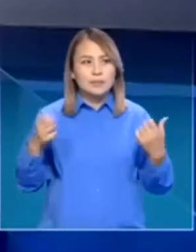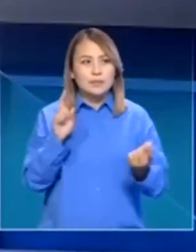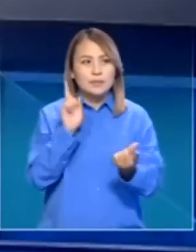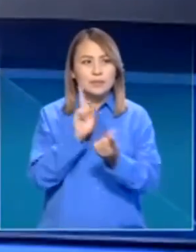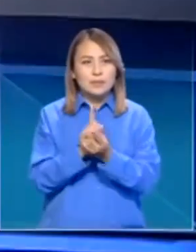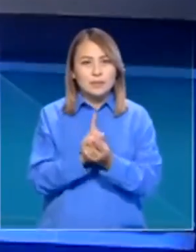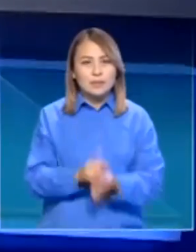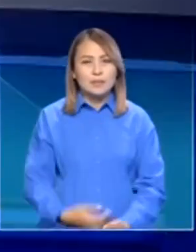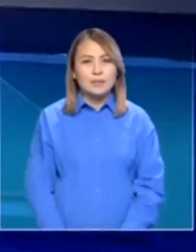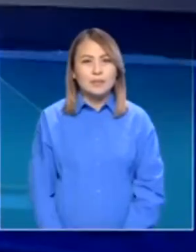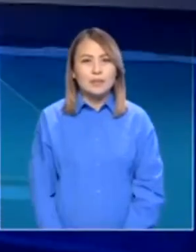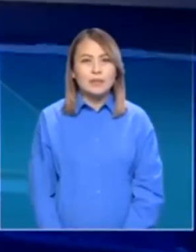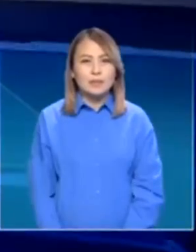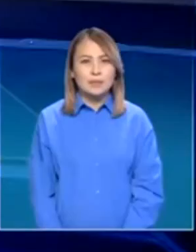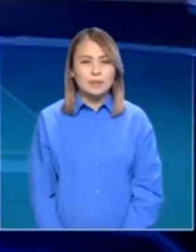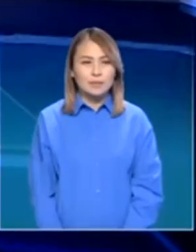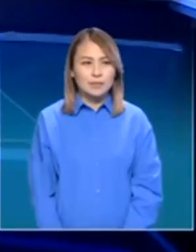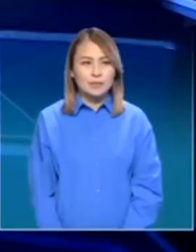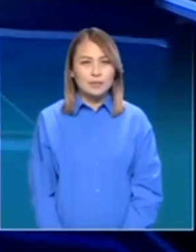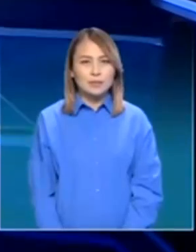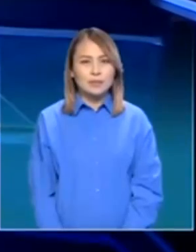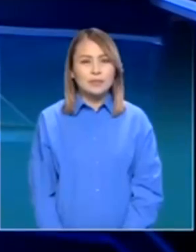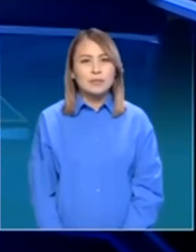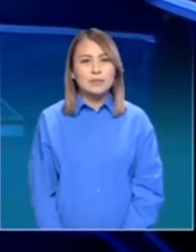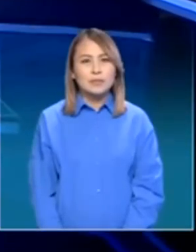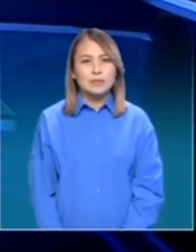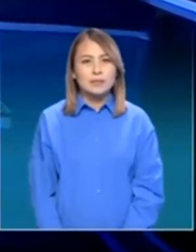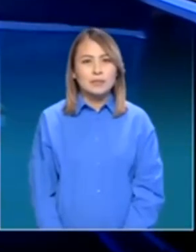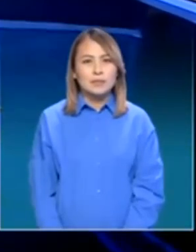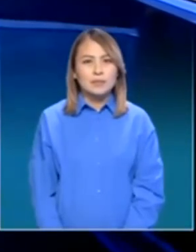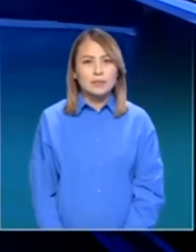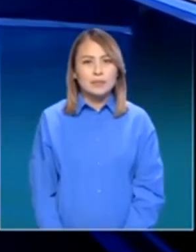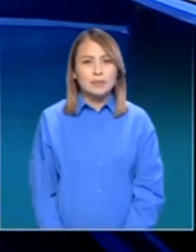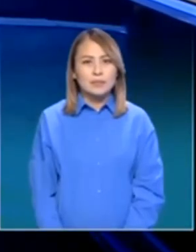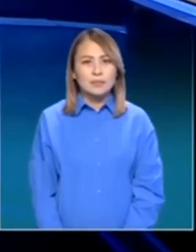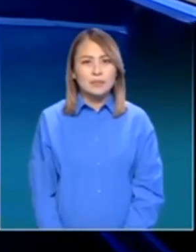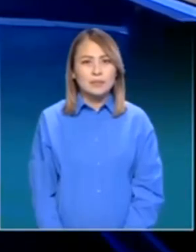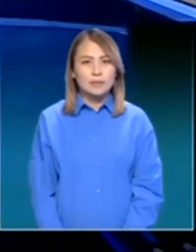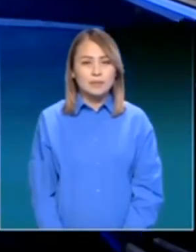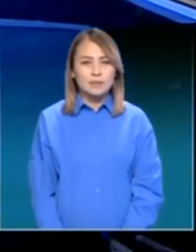болыңыздар. Біздің телеграмнан барлық ақпараттарды таба аласыздар. Эфирде жүздескенше.